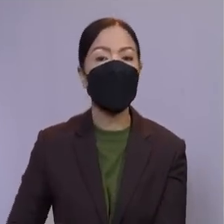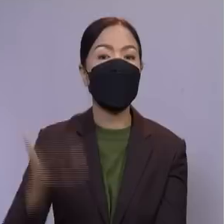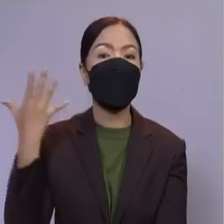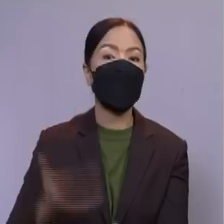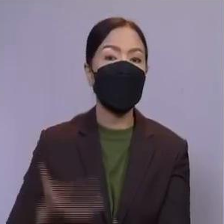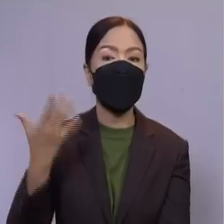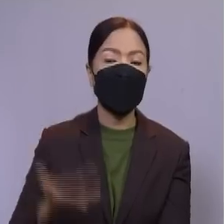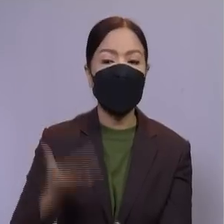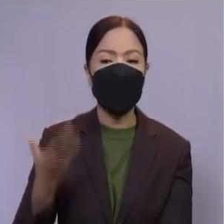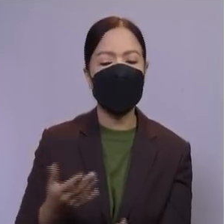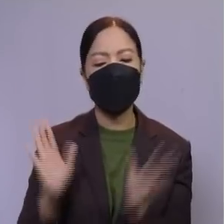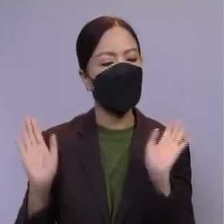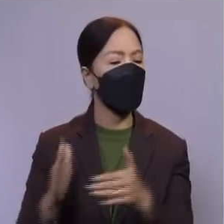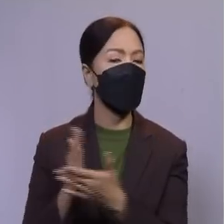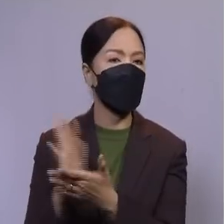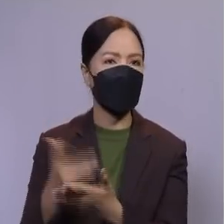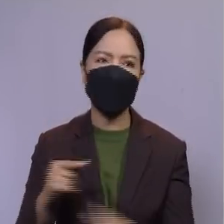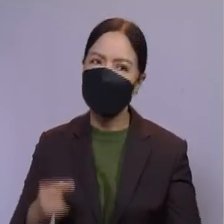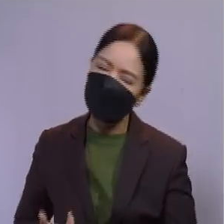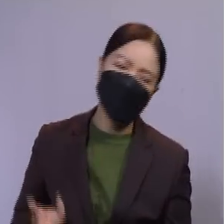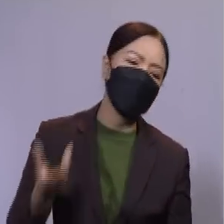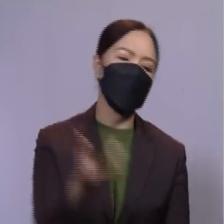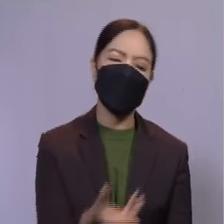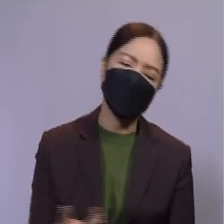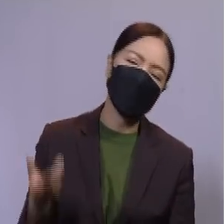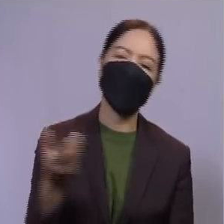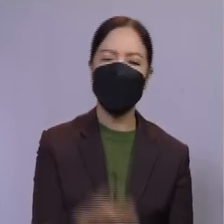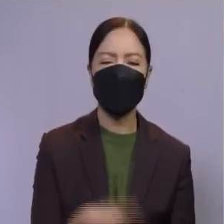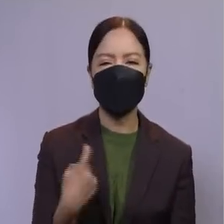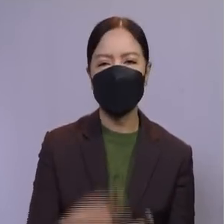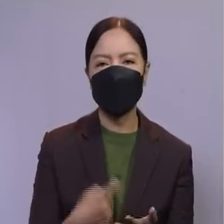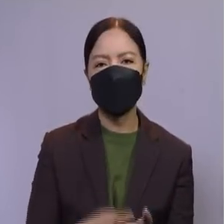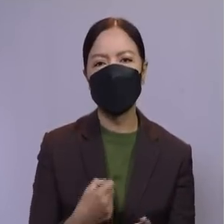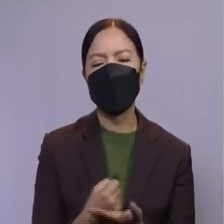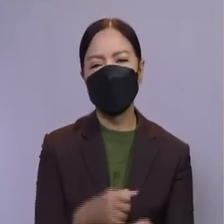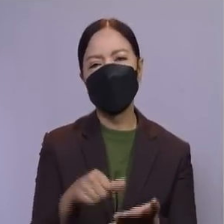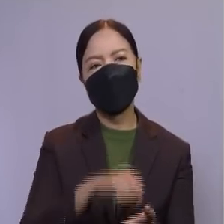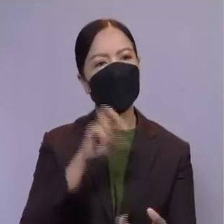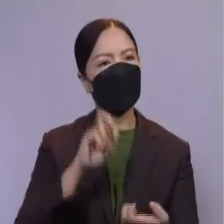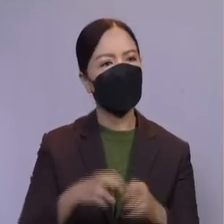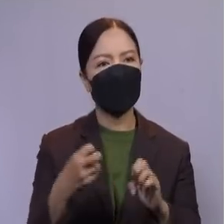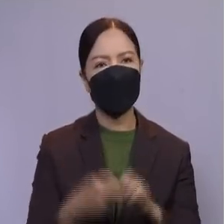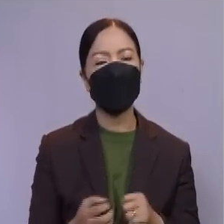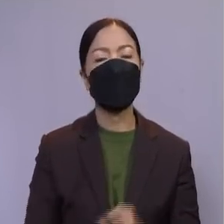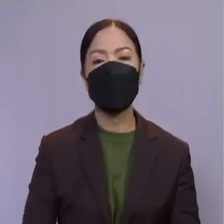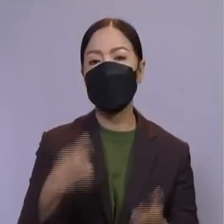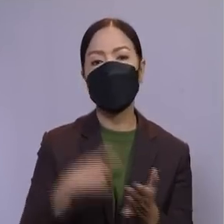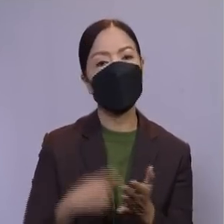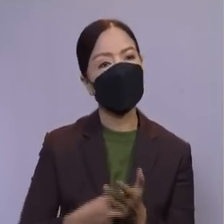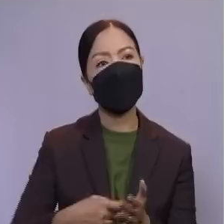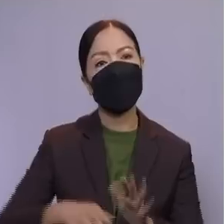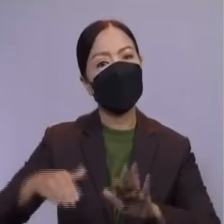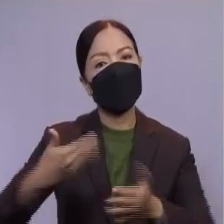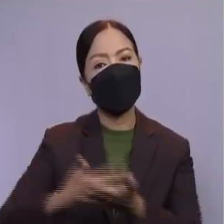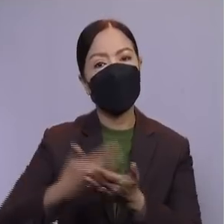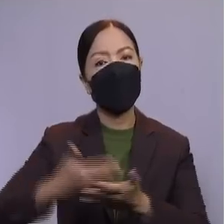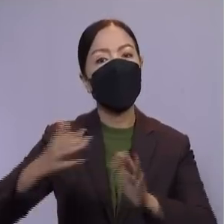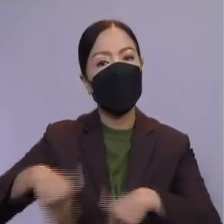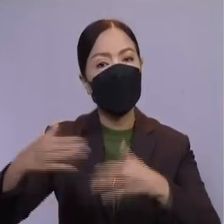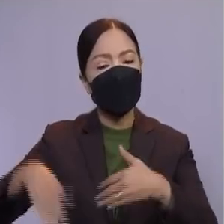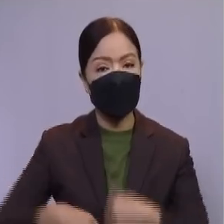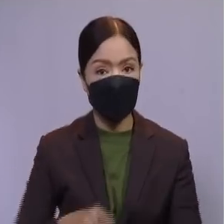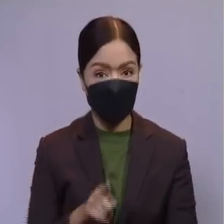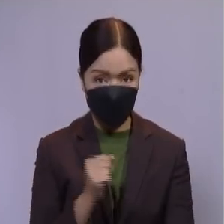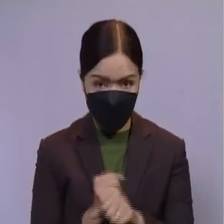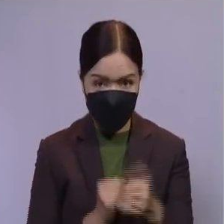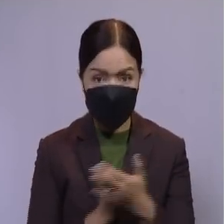ทุ่มเงินประกันอย่างต่อเนื่องก็เลยเกิดไปคำถามกับการแก้ปัญหาของรัฐบาลด้วยวิธีประกันรายได้ว่าถูกทาง